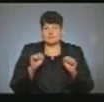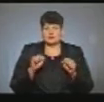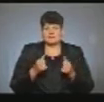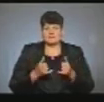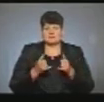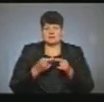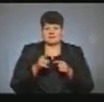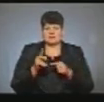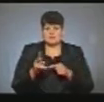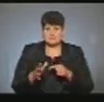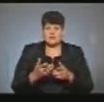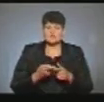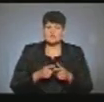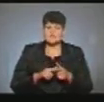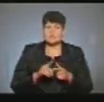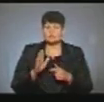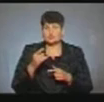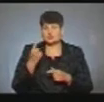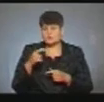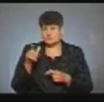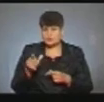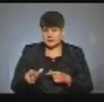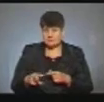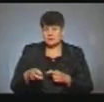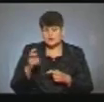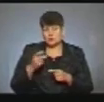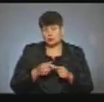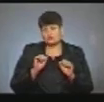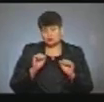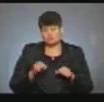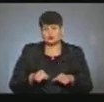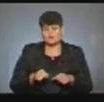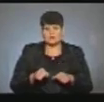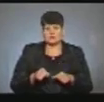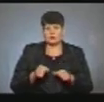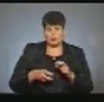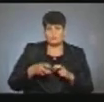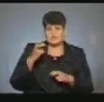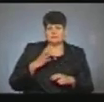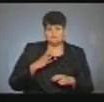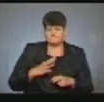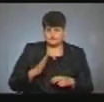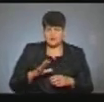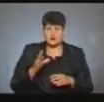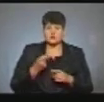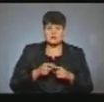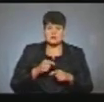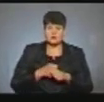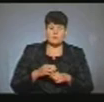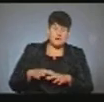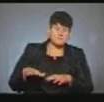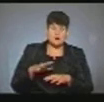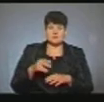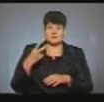цієї квартири. Якщо це буде один мешканець в під'їзді, то, можливо, ця мережа магістральна по під'їзду, вона витримає. Якщо це зроблять масово, наприклад,